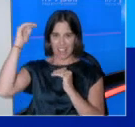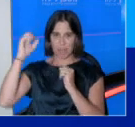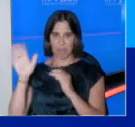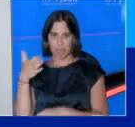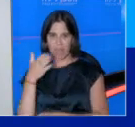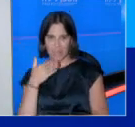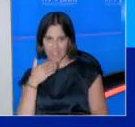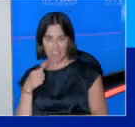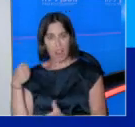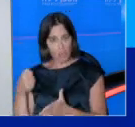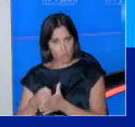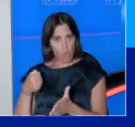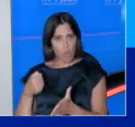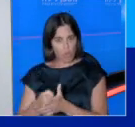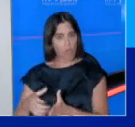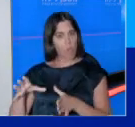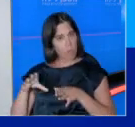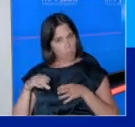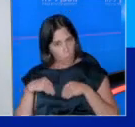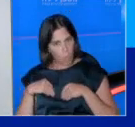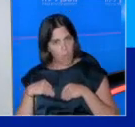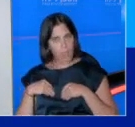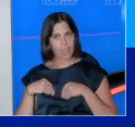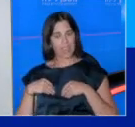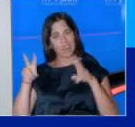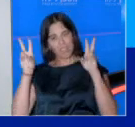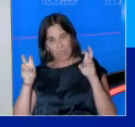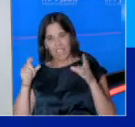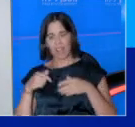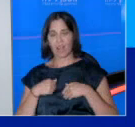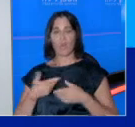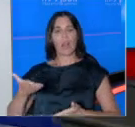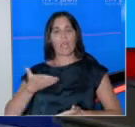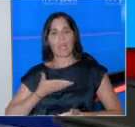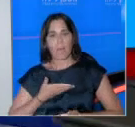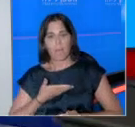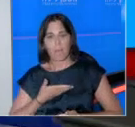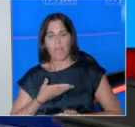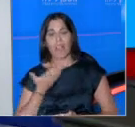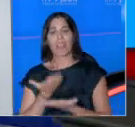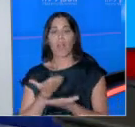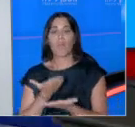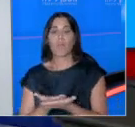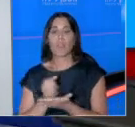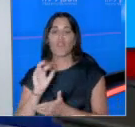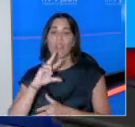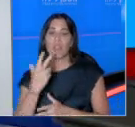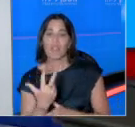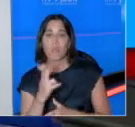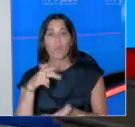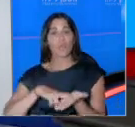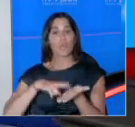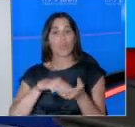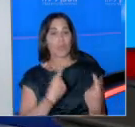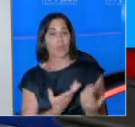ישראל, וסוף סוף הם מוכנים במרכאות כפולות לקבל את העובדה של הציבור יש גם